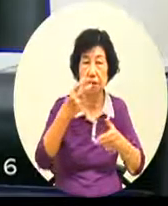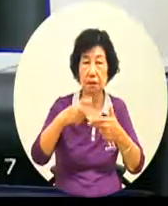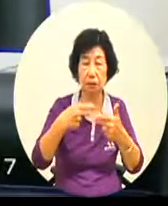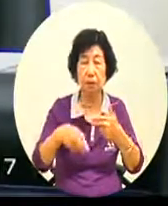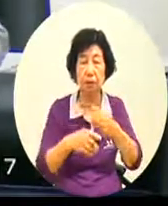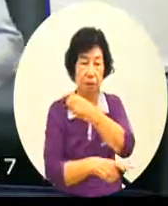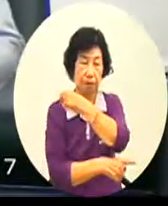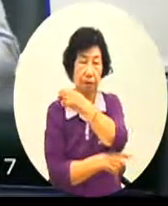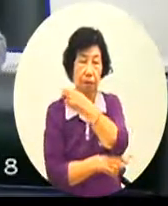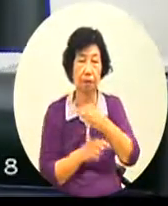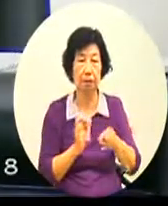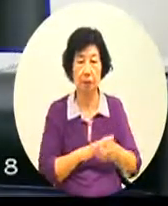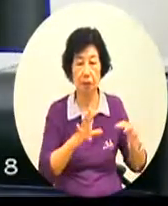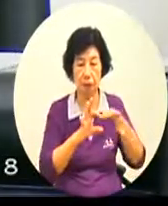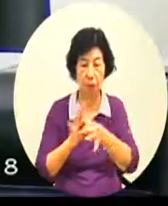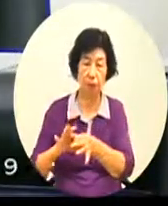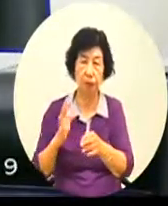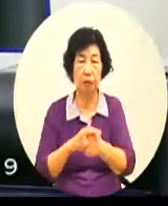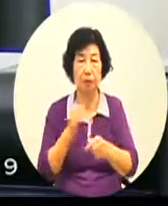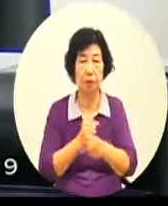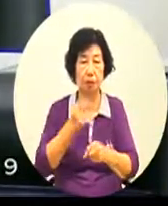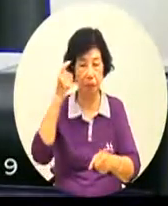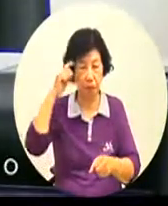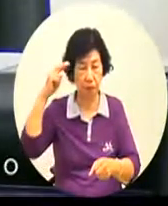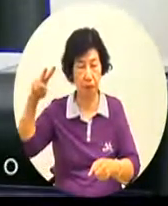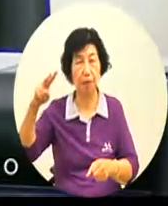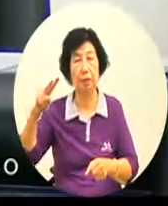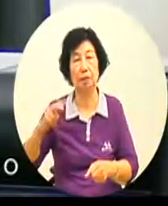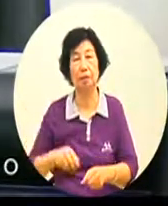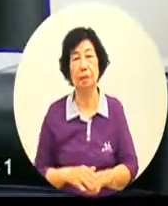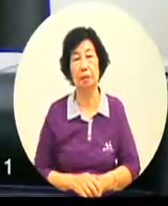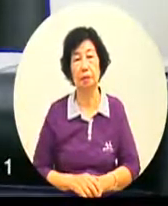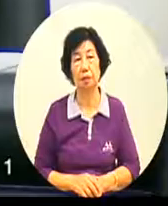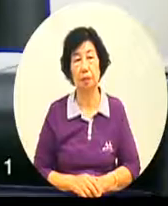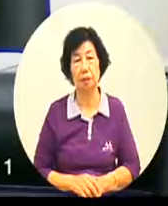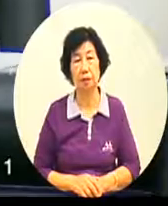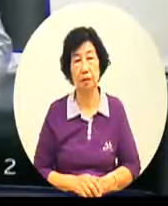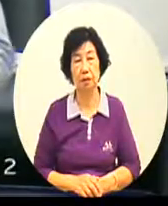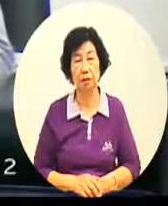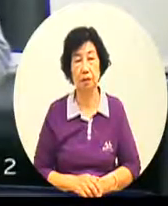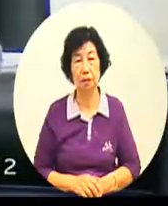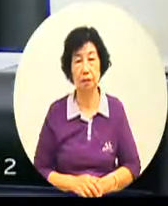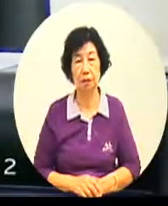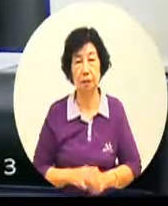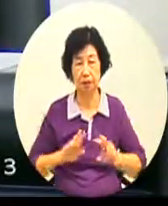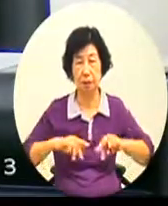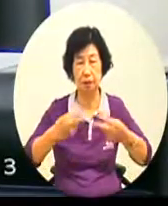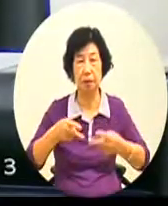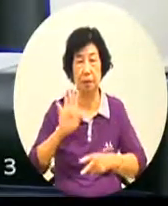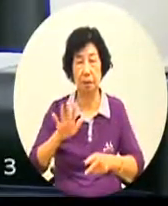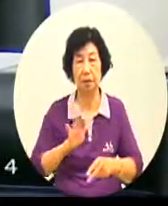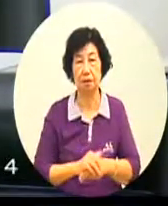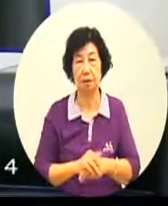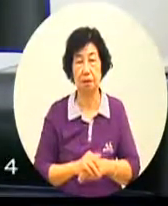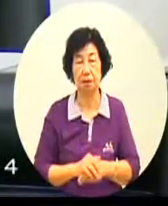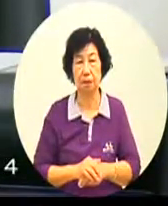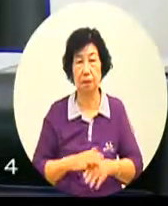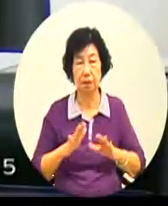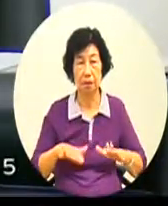也是要连续工作12天所以有做修正那我们直接进入到主题来